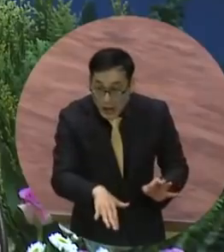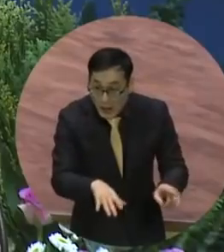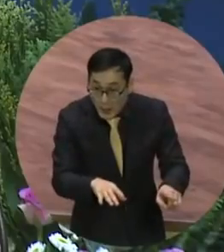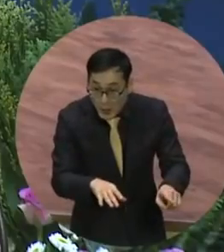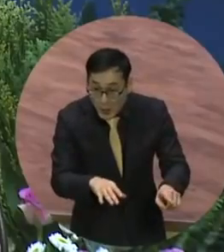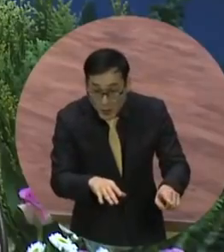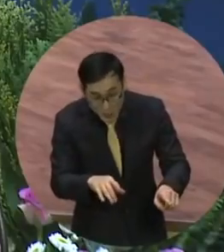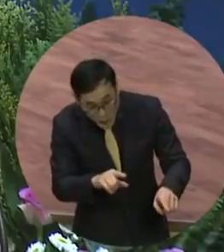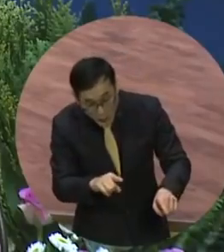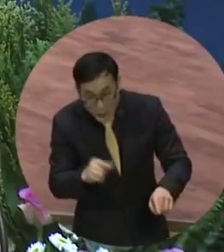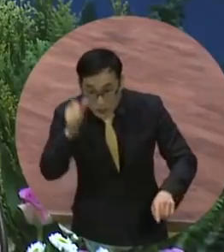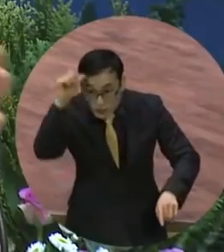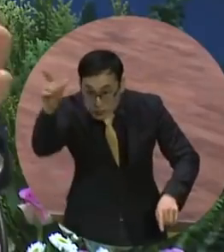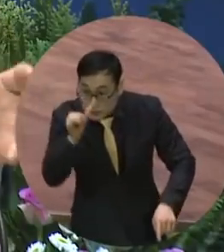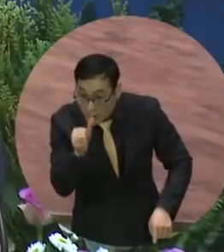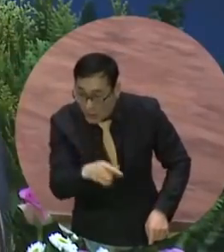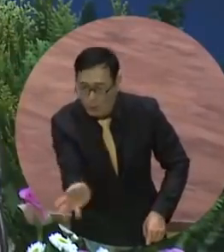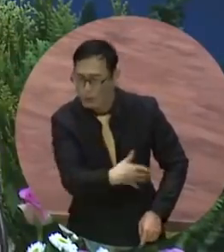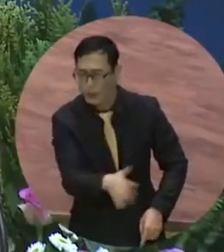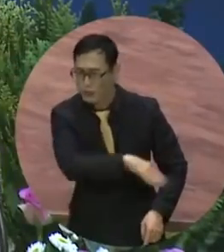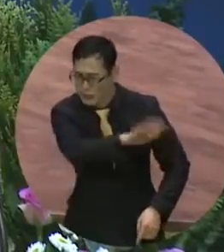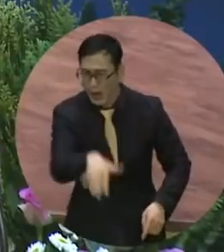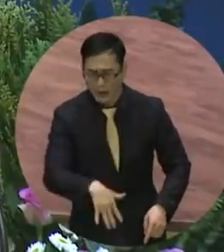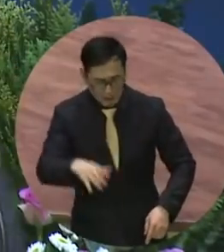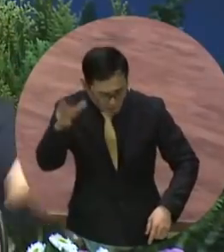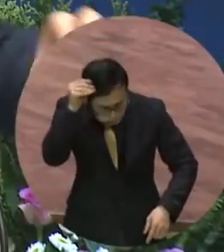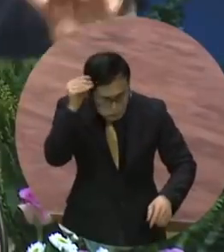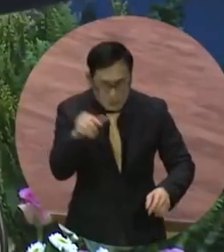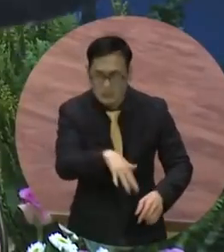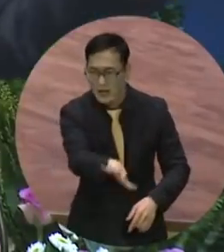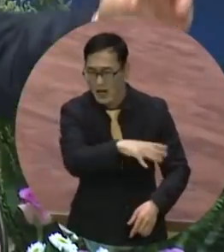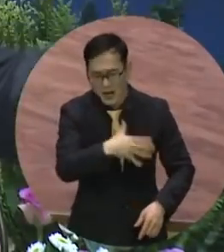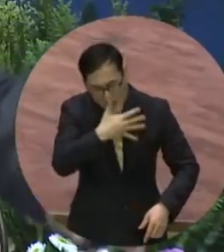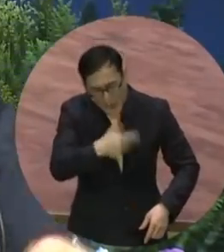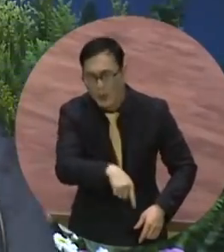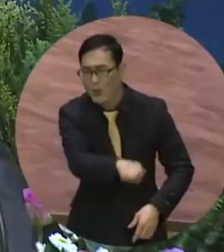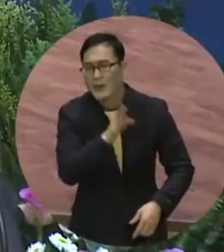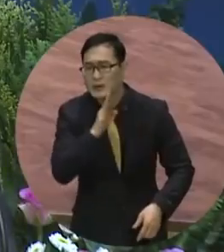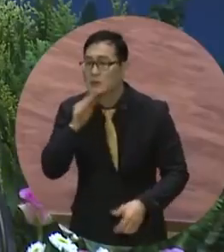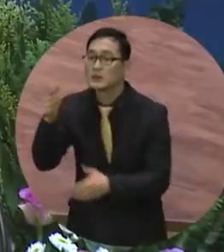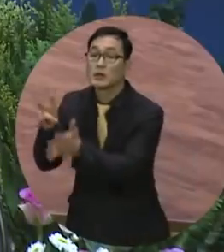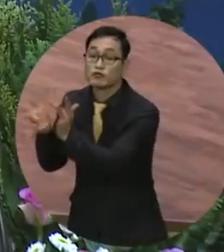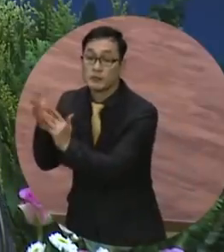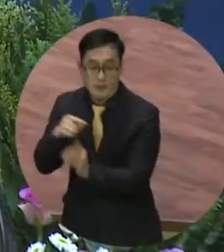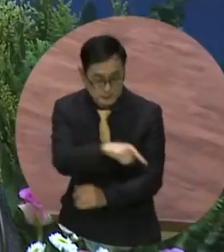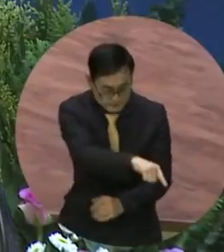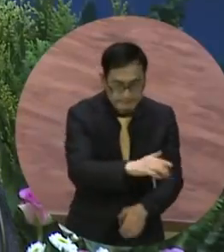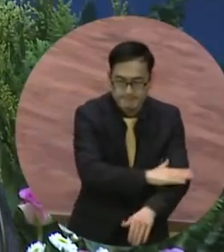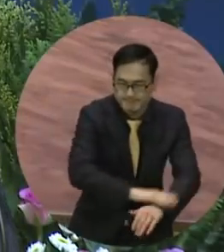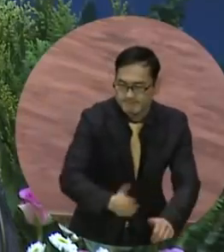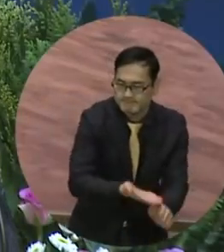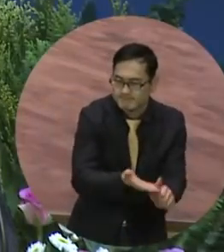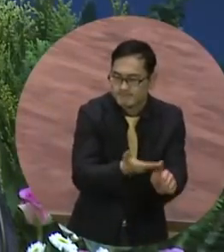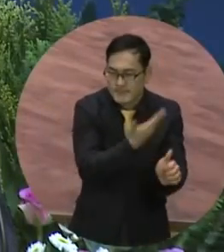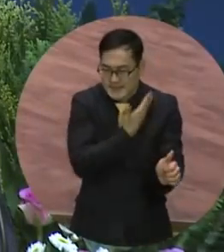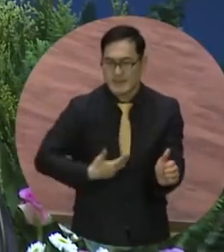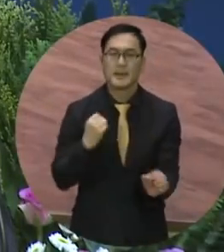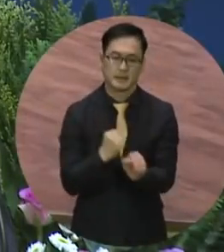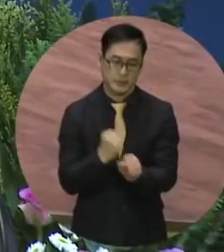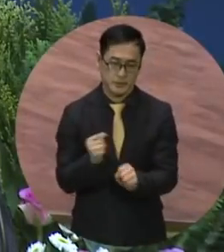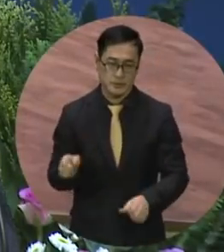서론 인생. 늘 서론, 왜 서론 인생 삽니까? 왜 엑스트라로 삽니까? 주인공을 살아야지. 본론 인생